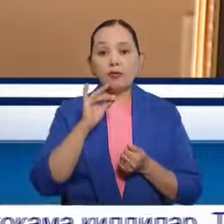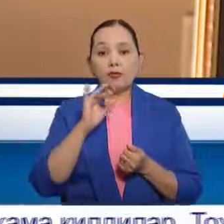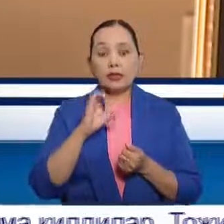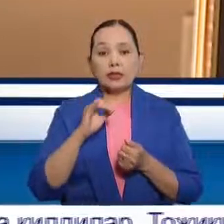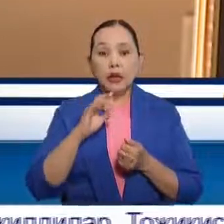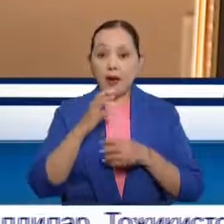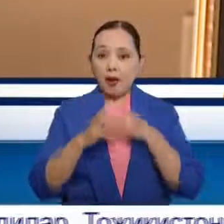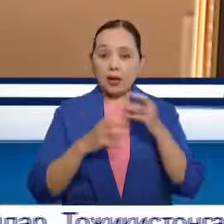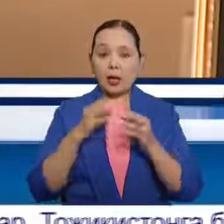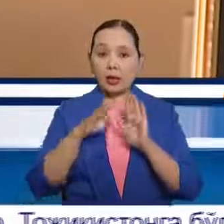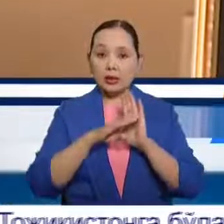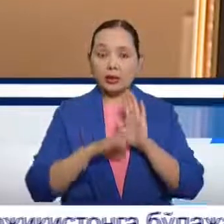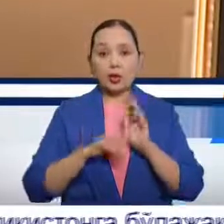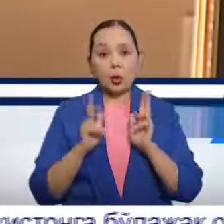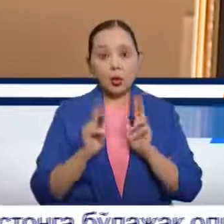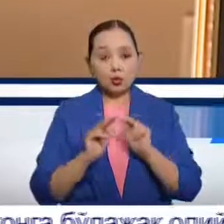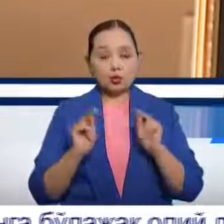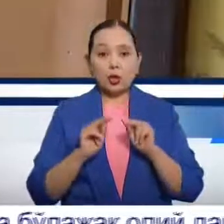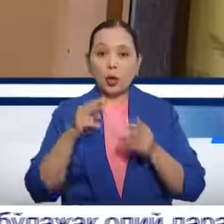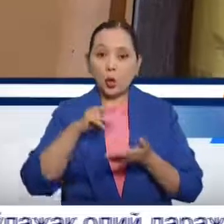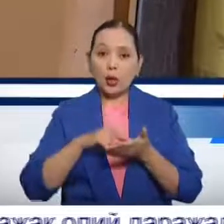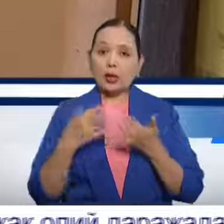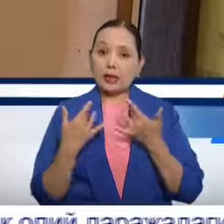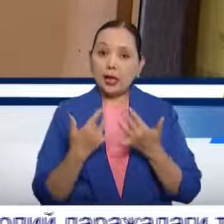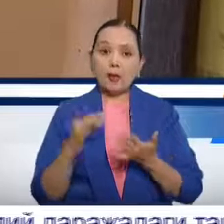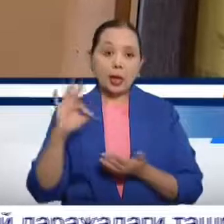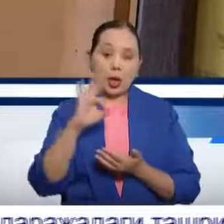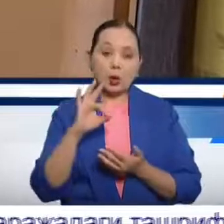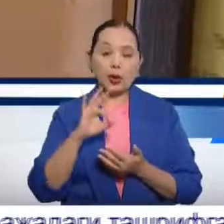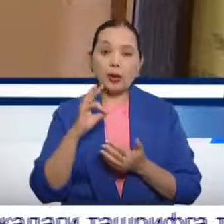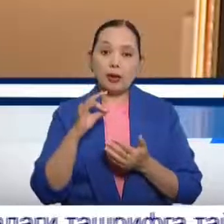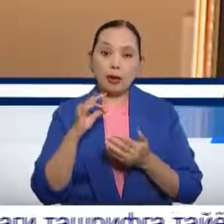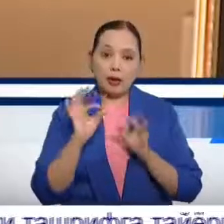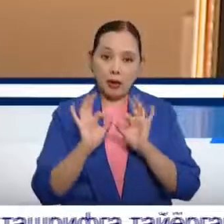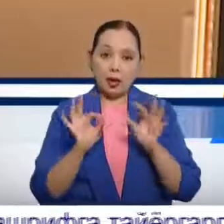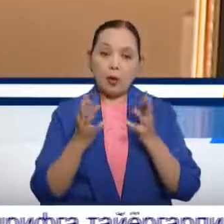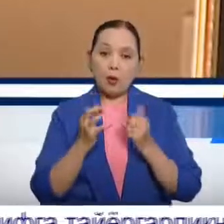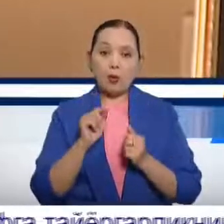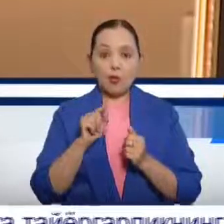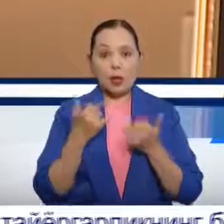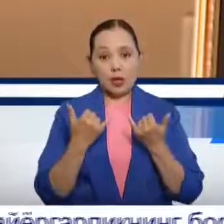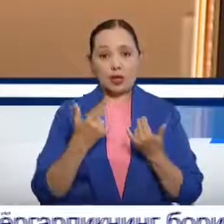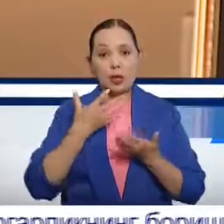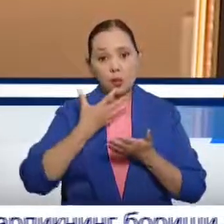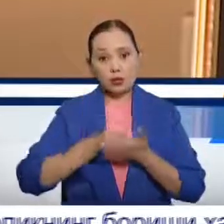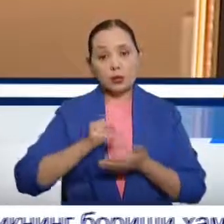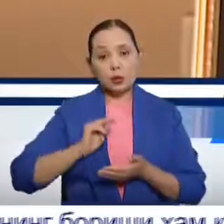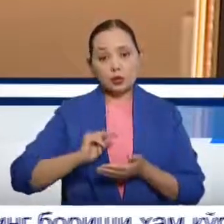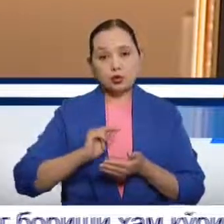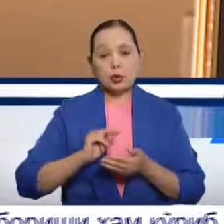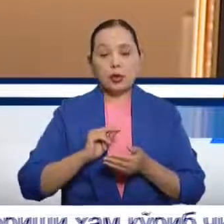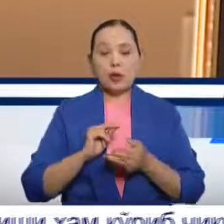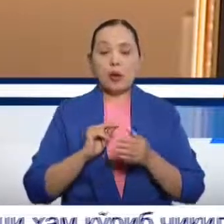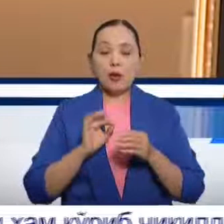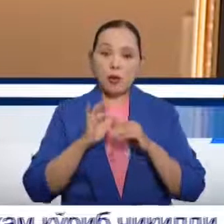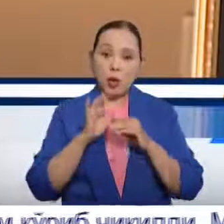dasturiga o'quvchilar va o'qituvchilarga qo'yilayotgan talablar haqida taassurotga ega bo'ldik. Endi buni biz hozir o'zimiz uchun hududlarga